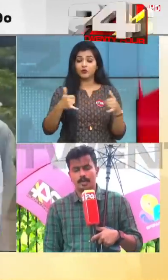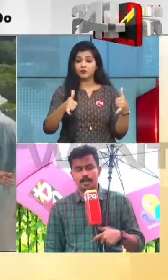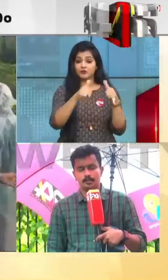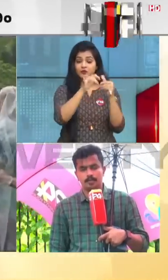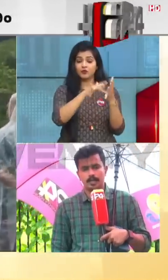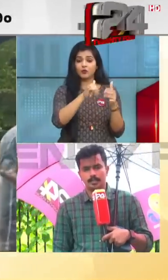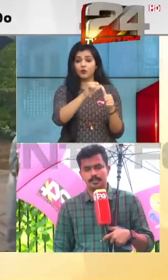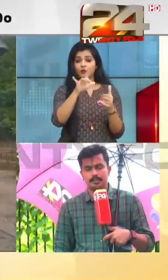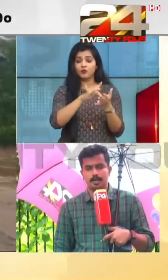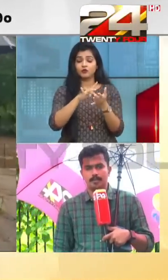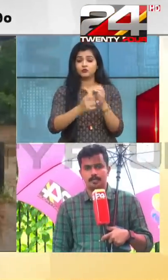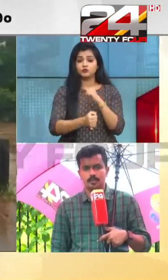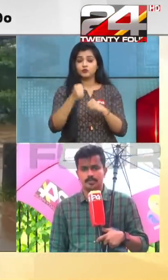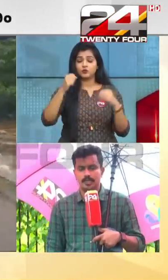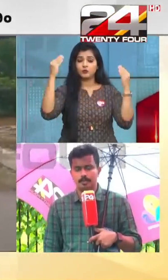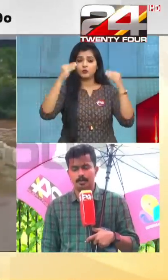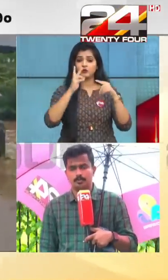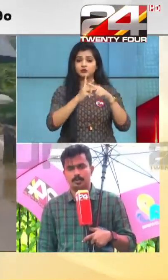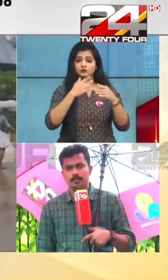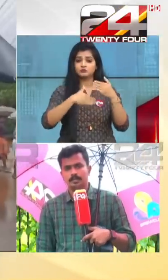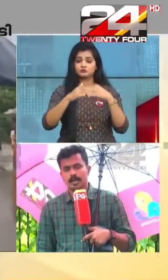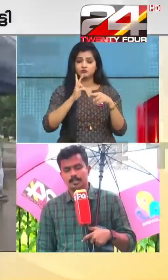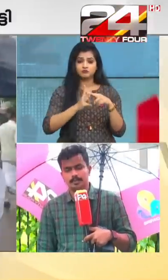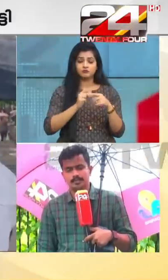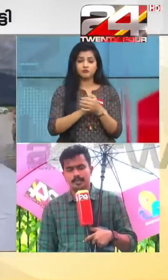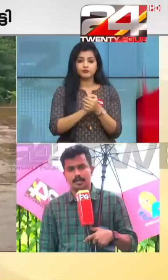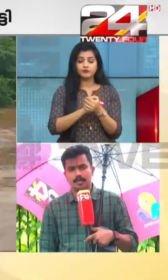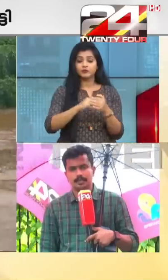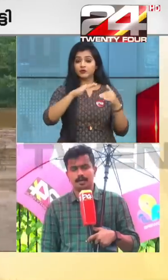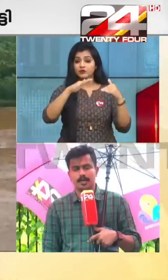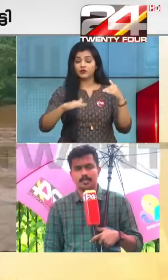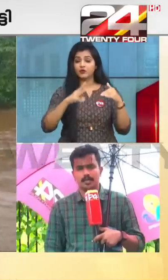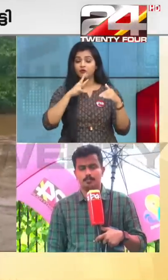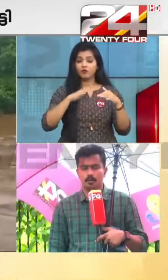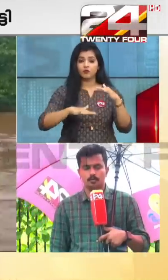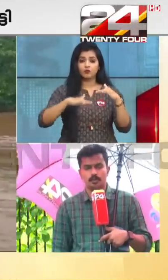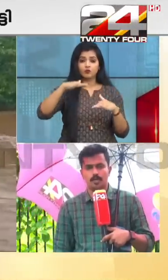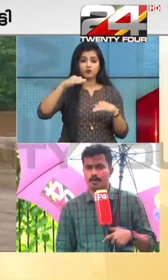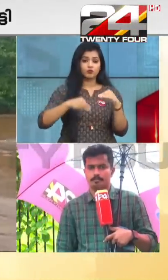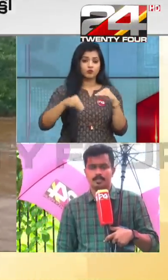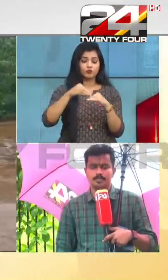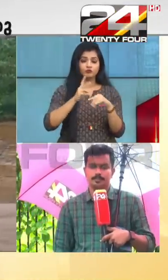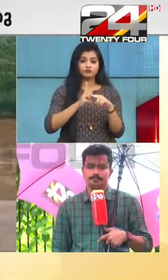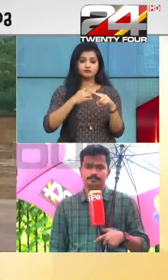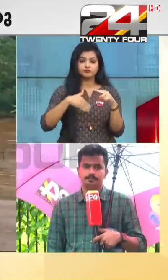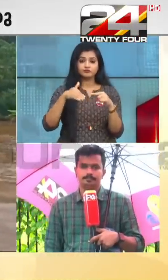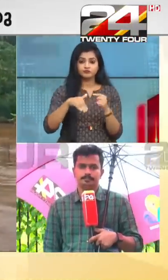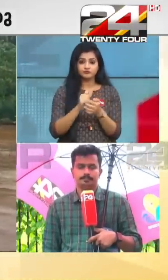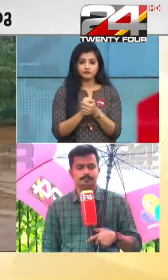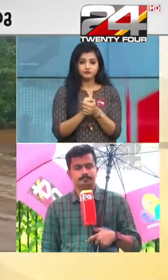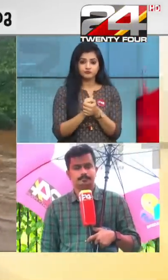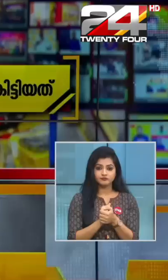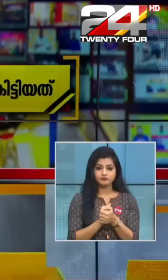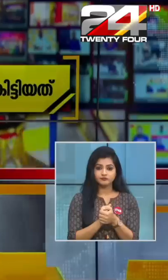മേഖലകളിൽ എല്ലായിടത്തും തന്നെ അതിശക്തമായ മഴ തുടർച്ചയായി ലഭ്യമാകുന്നുണ്ട്. താഴ്ന്ന പ്രദേശങ്ങളിൽ കനത്ത വെള്ളക്കെട്ട് ഇപ്പോഴും തുടരുകയുമാണ്. ശരി, സജോ ദേവസ്യ